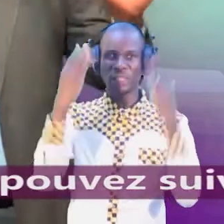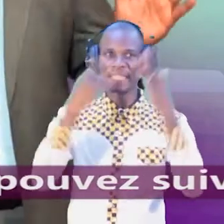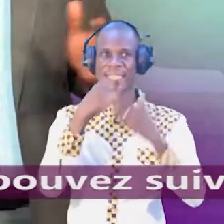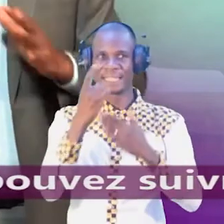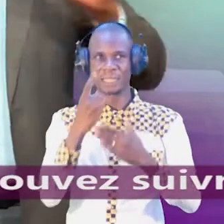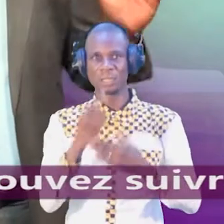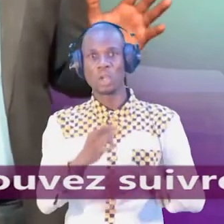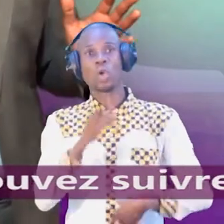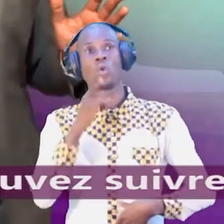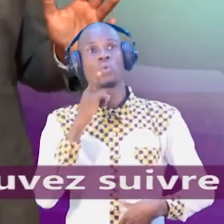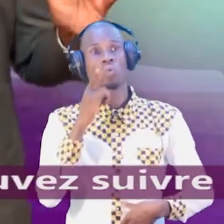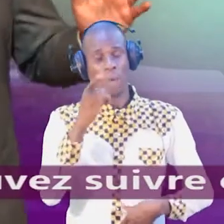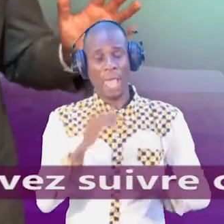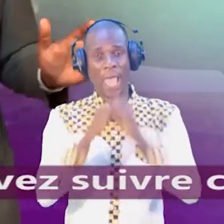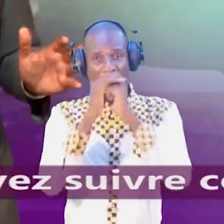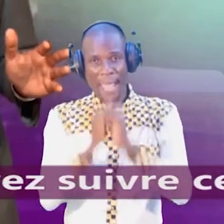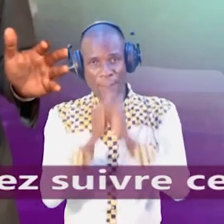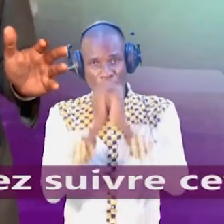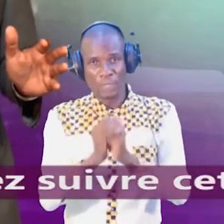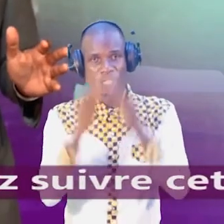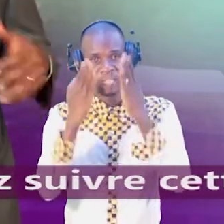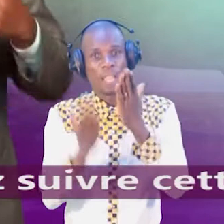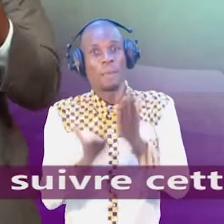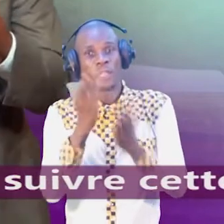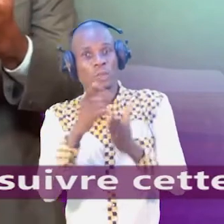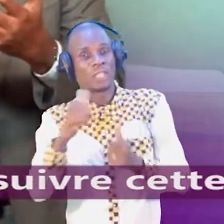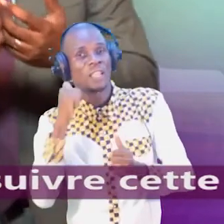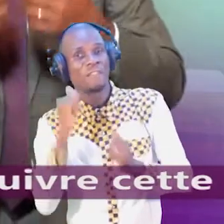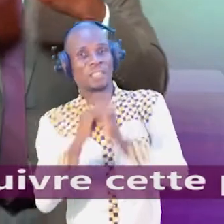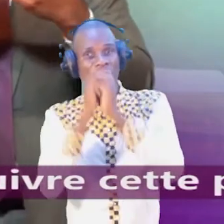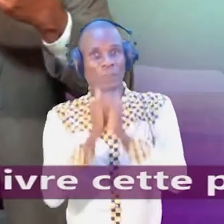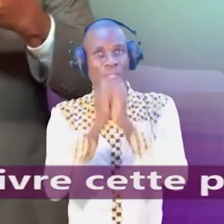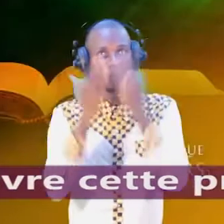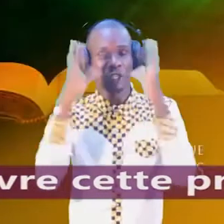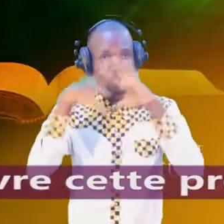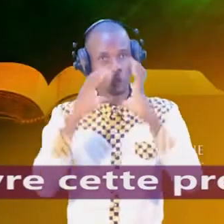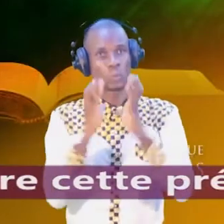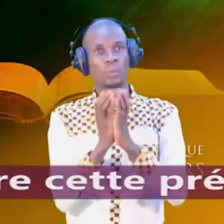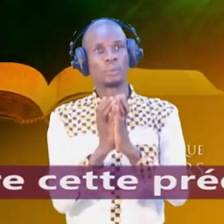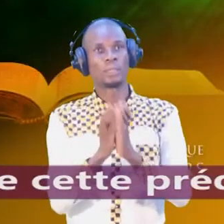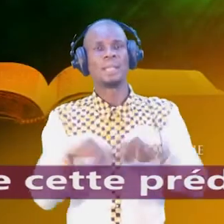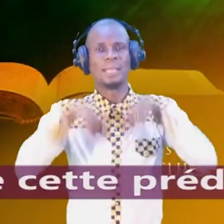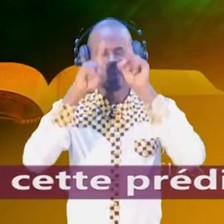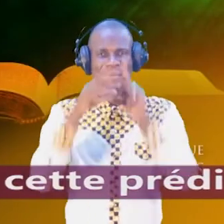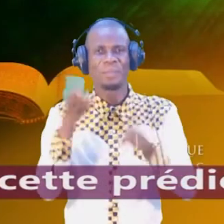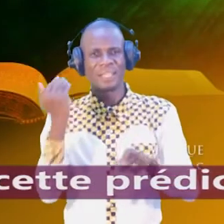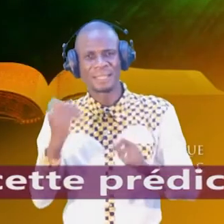Yango alingi koloba ete Nzambe alingi te motema na ye ezala ya kokabwa na biteni mibale. Tala ntina nini Yesu alobi ete okolinga